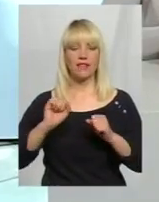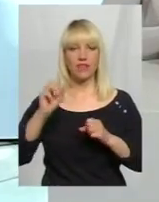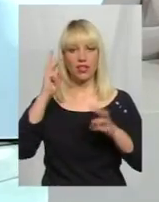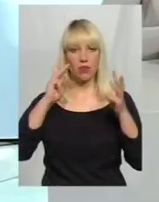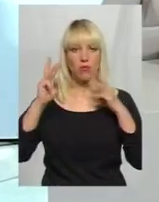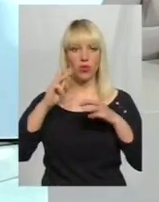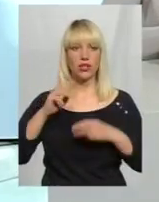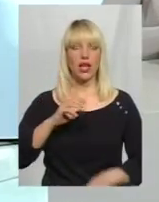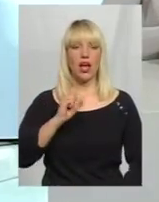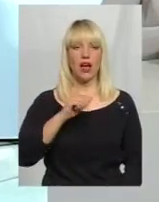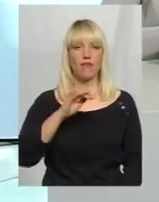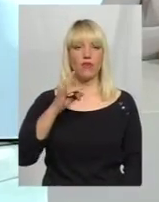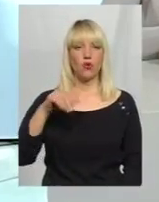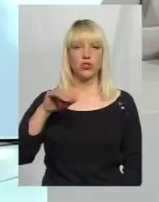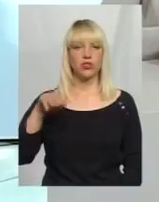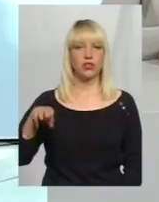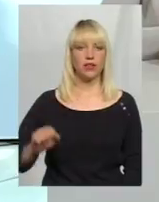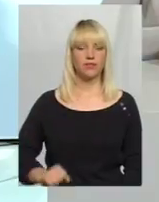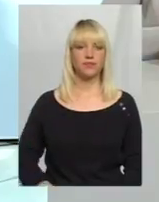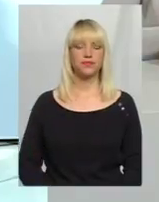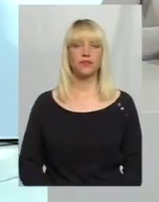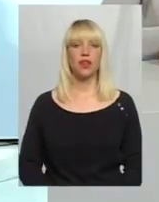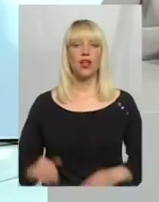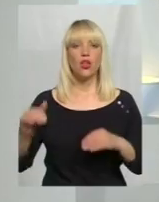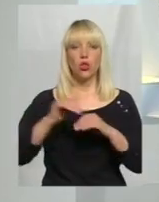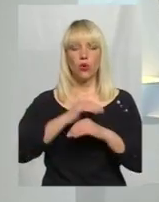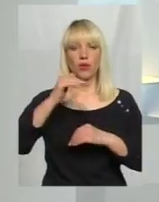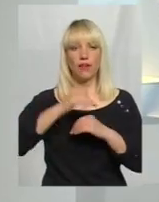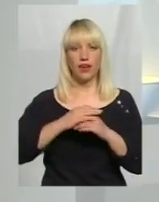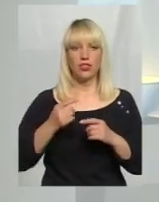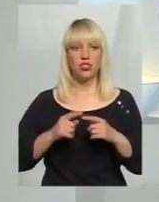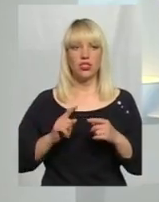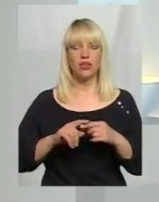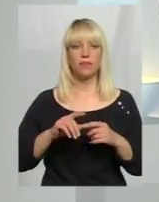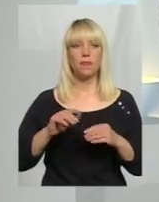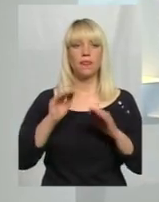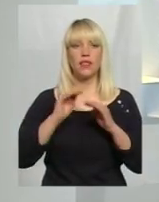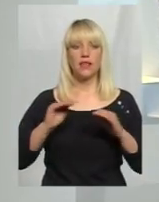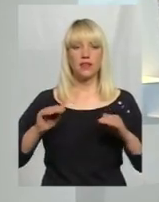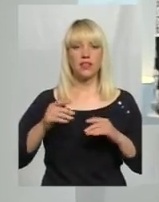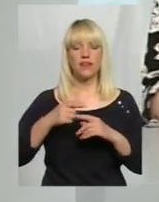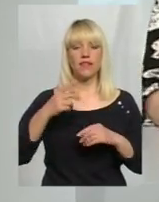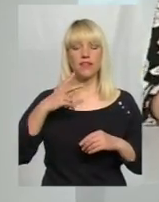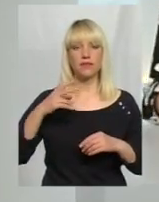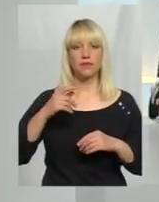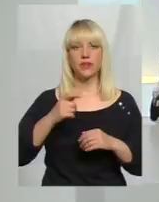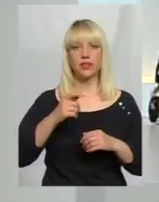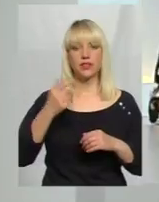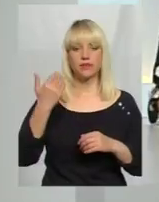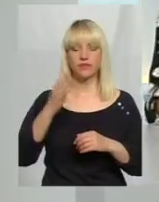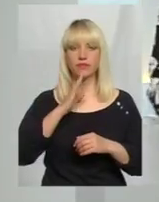Світланою Краснюк. Добрий вечір. Добрий вечір. Власне, вихованці пані Світлани і привезли з Франції ту згадану